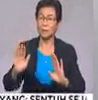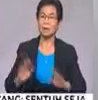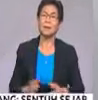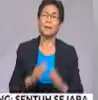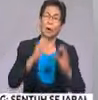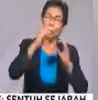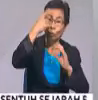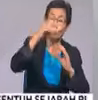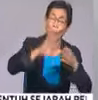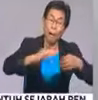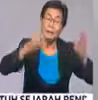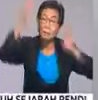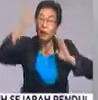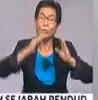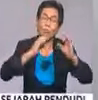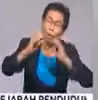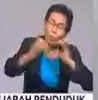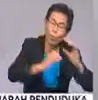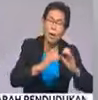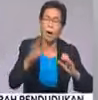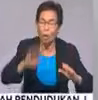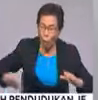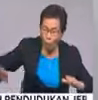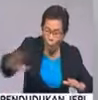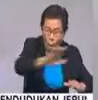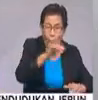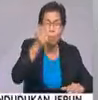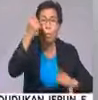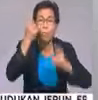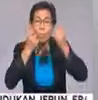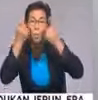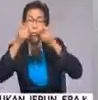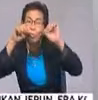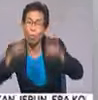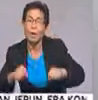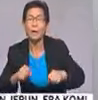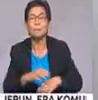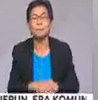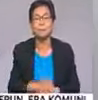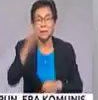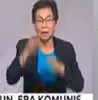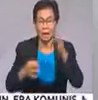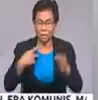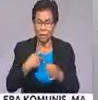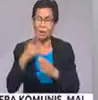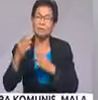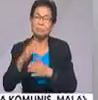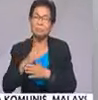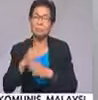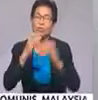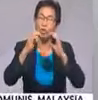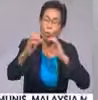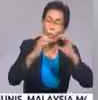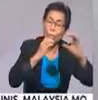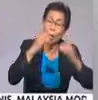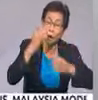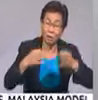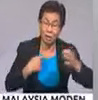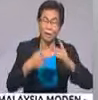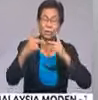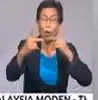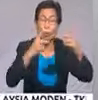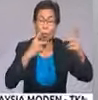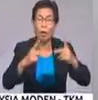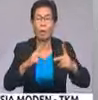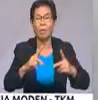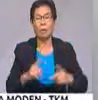berkomunikasi yang dapat difahami oleh semua pihak. Kalau kita berkomunikasi dengan bahasa